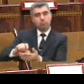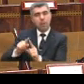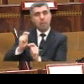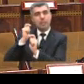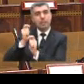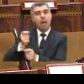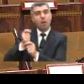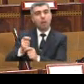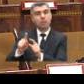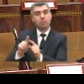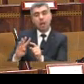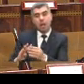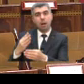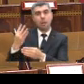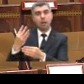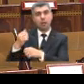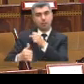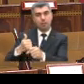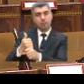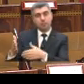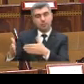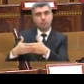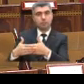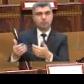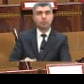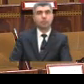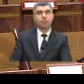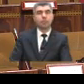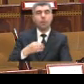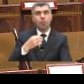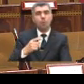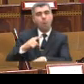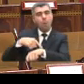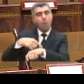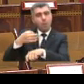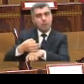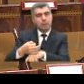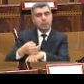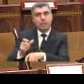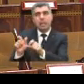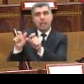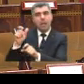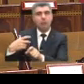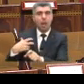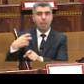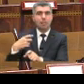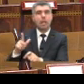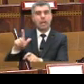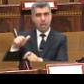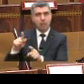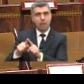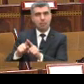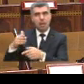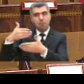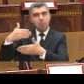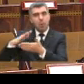أربع سنوات. ونطلب منك السيد الوزير يعطينا غير كذا، كاين الناس المحسنين كاين كذا، واخا انتم تمشوا عليها